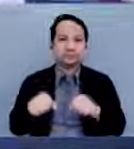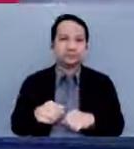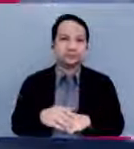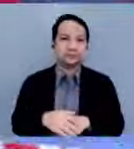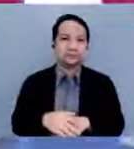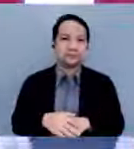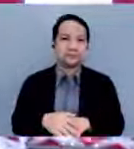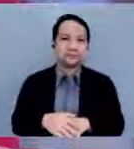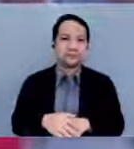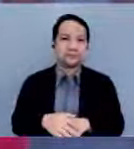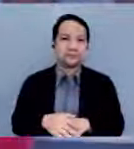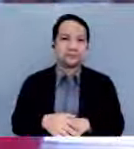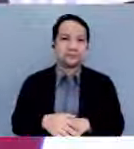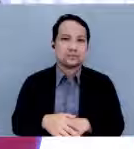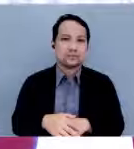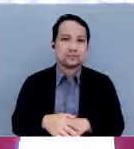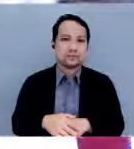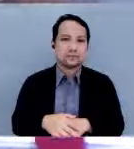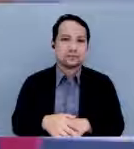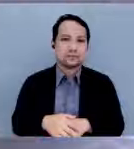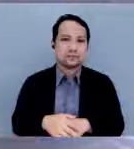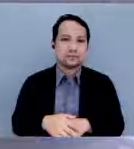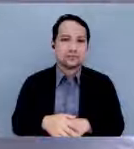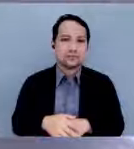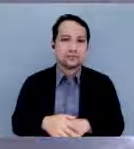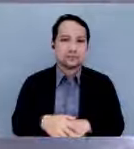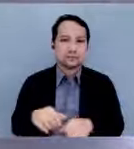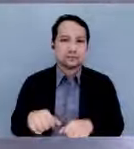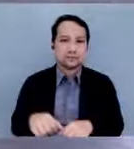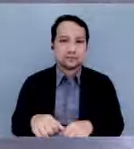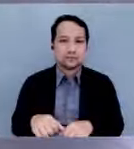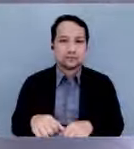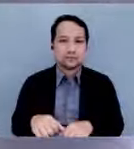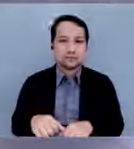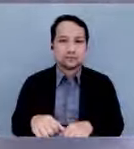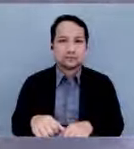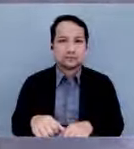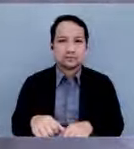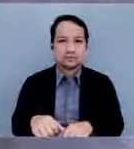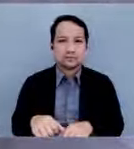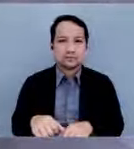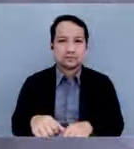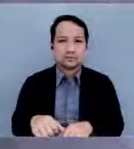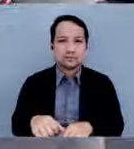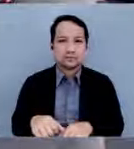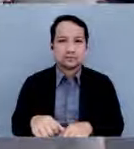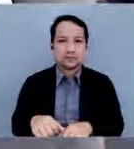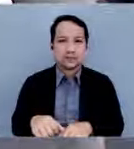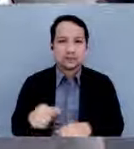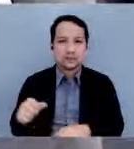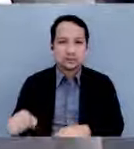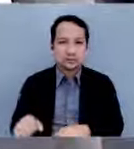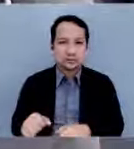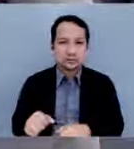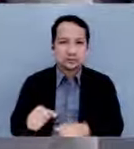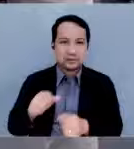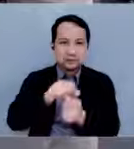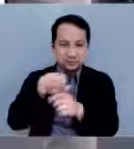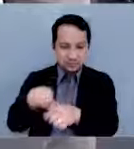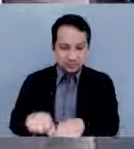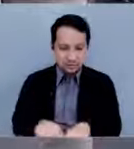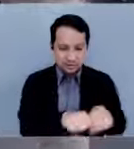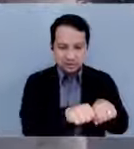Okay. 6 o'clock. 6 o'clock. Tapos 3. 6 o'clock, di kaya ni Justin. Salo sa 12. Parang mamaneo. Hanggang 9 po siya.